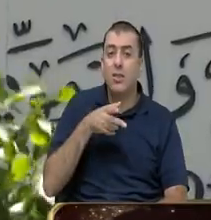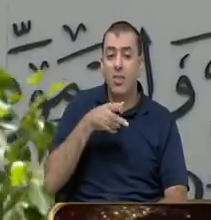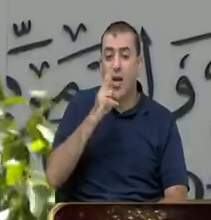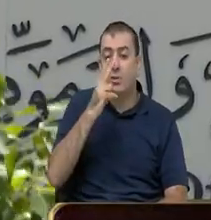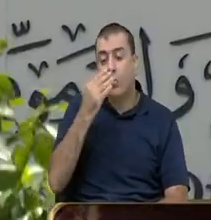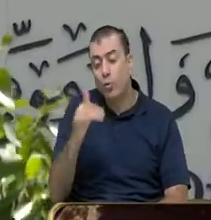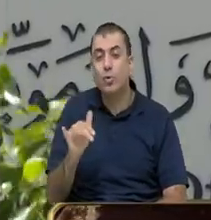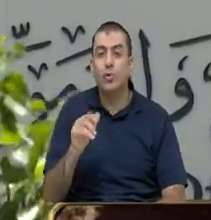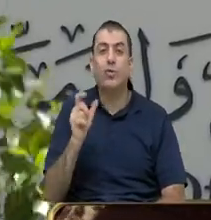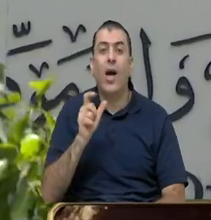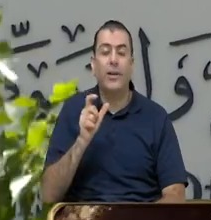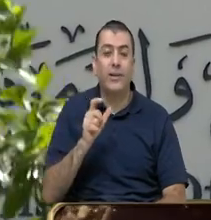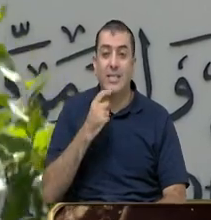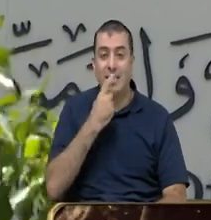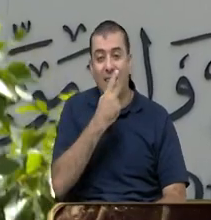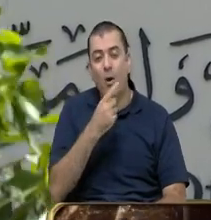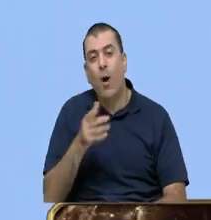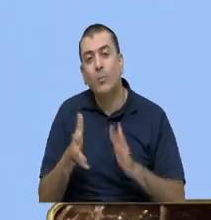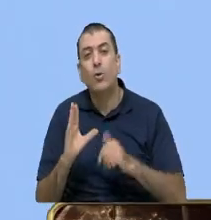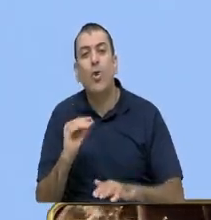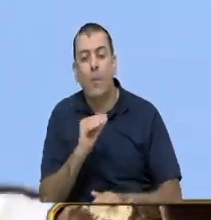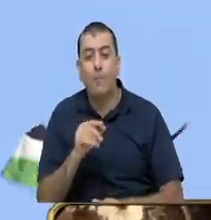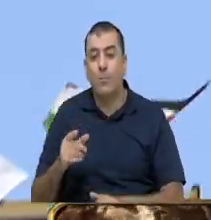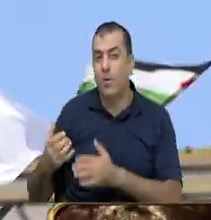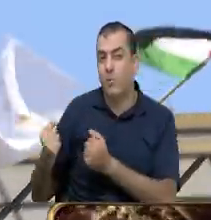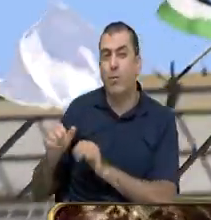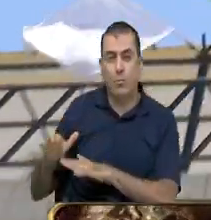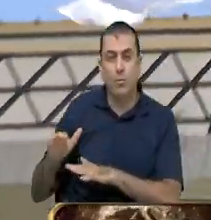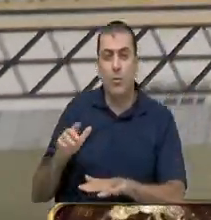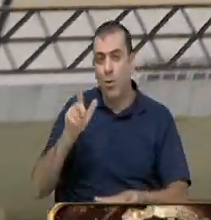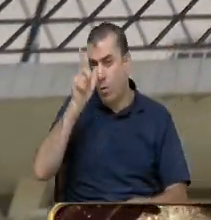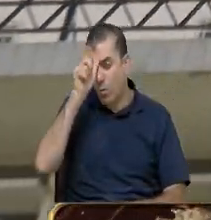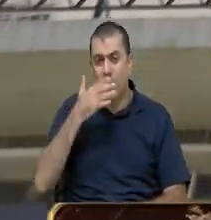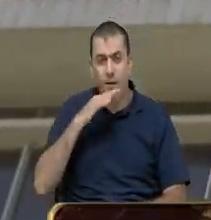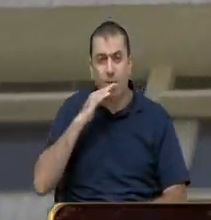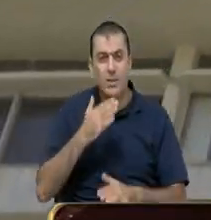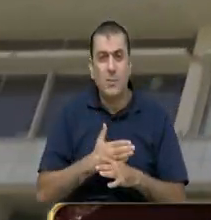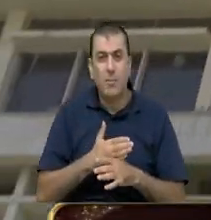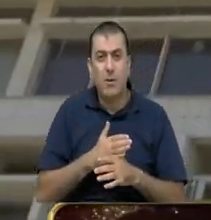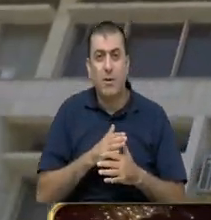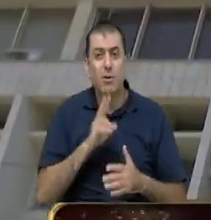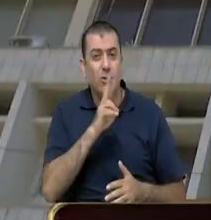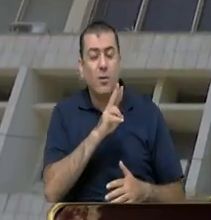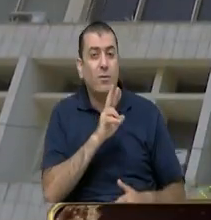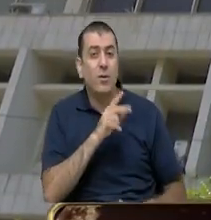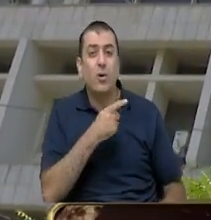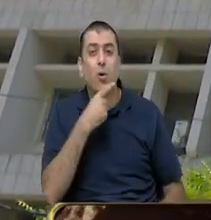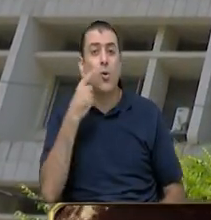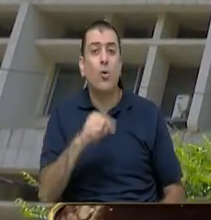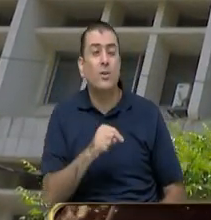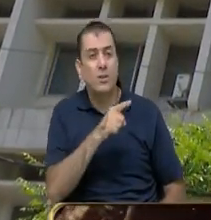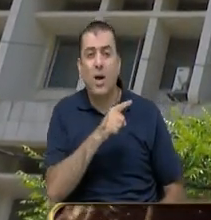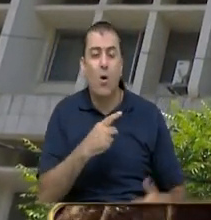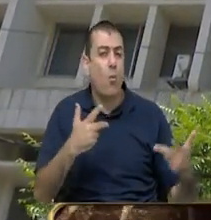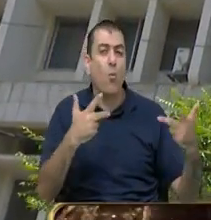شهرا ونصف كما واكد ان توفر هذا المخزون يجعل المملكه في من اعلى المدى القريبه من التاثر بانسحاب روسيا